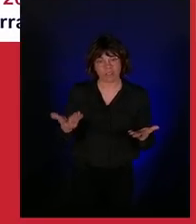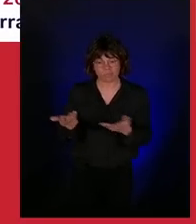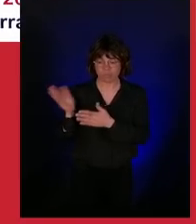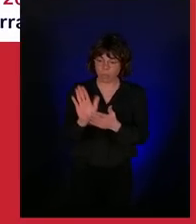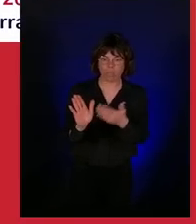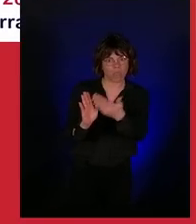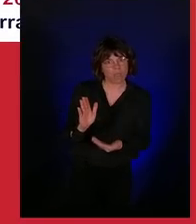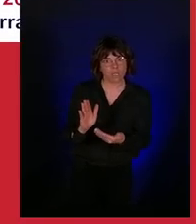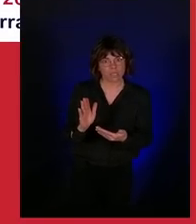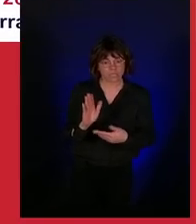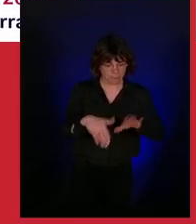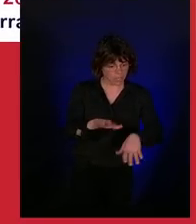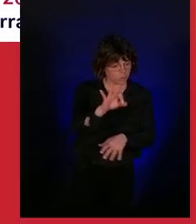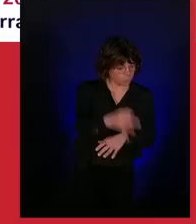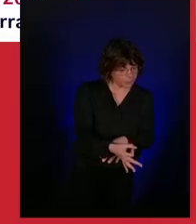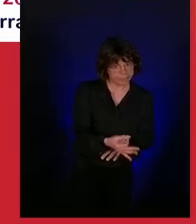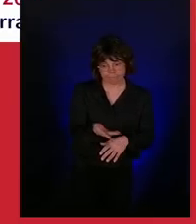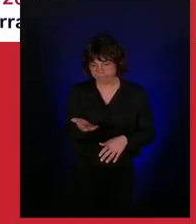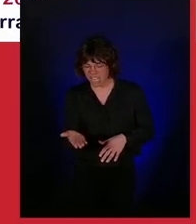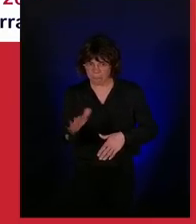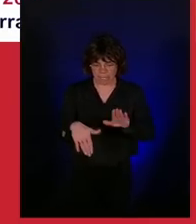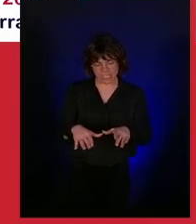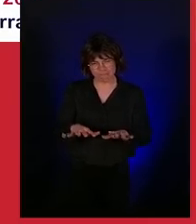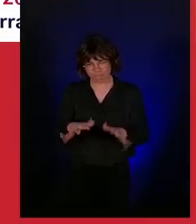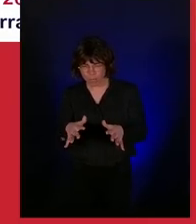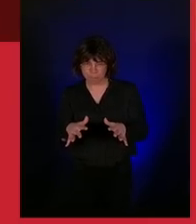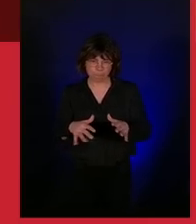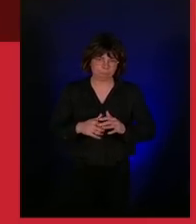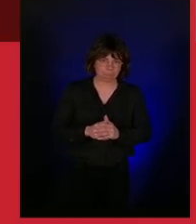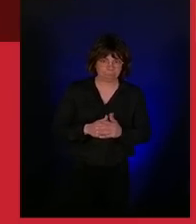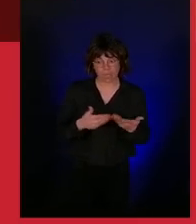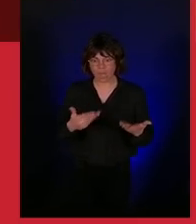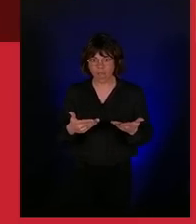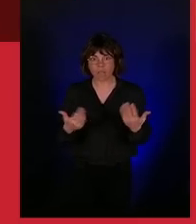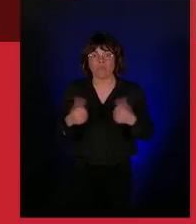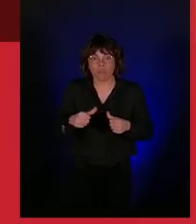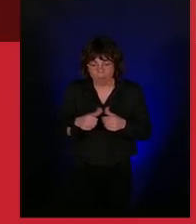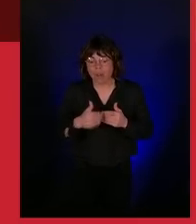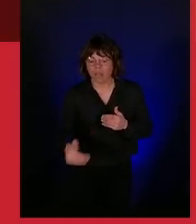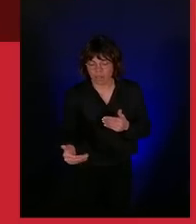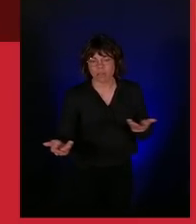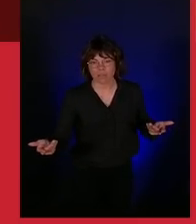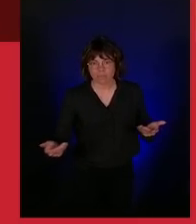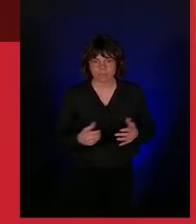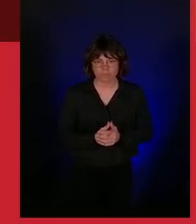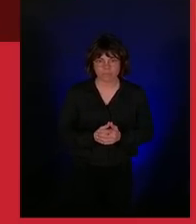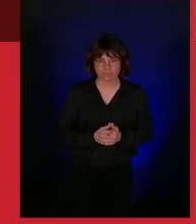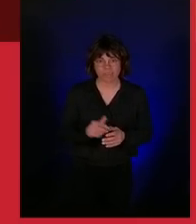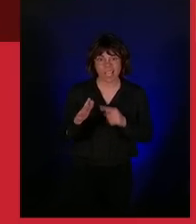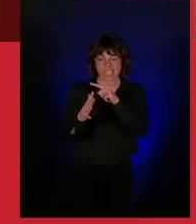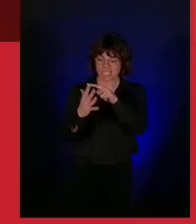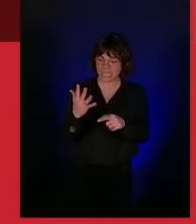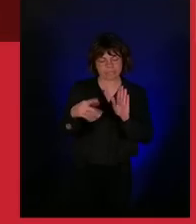état de ce qui a marché, de ce qui a moins bien marché, de là où nous en sommes. Cinq axes avaient